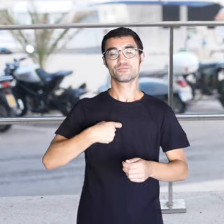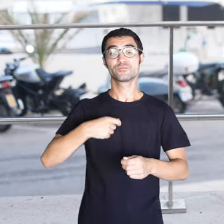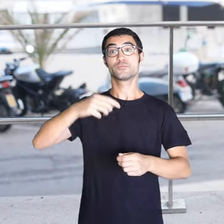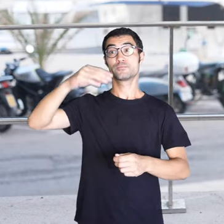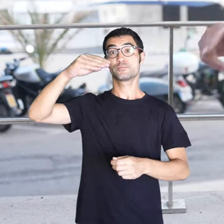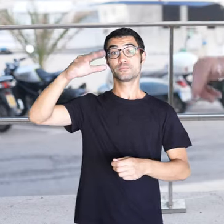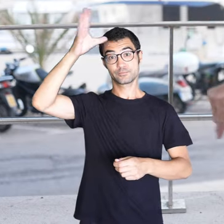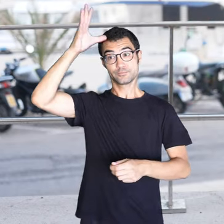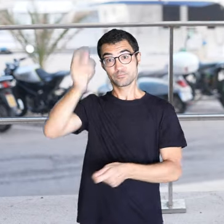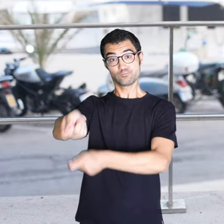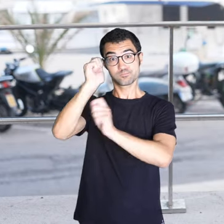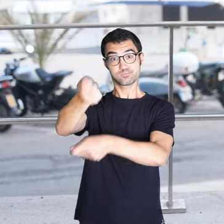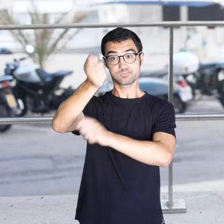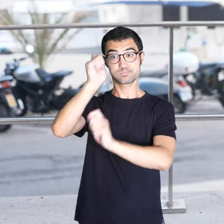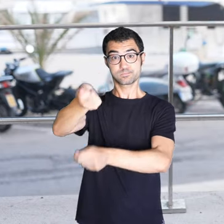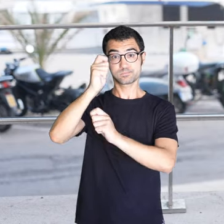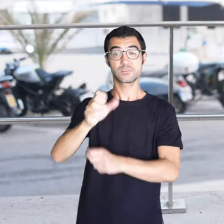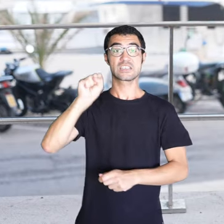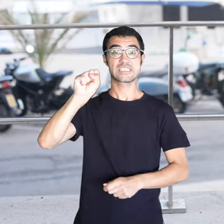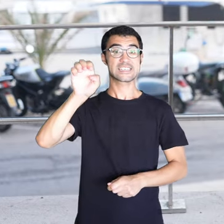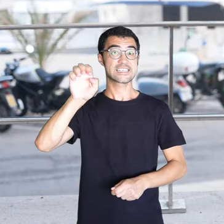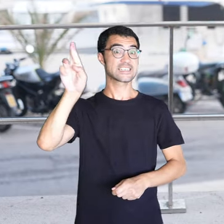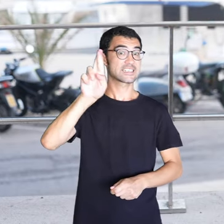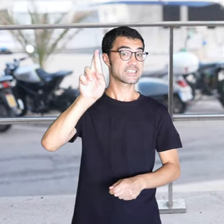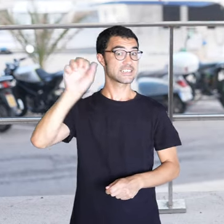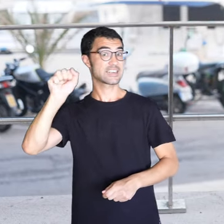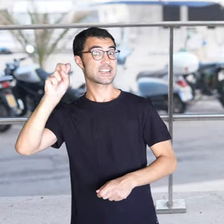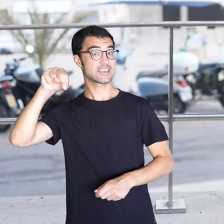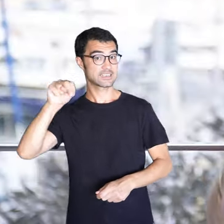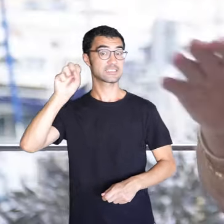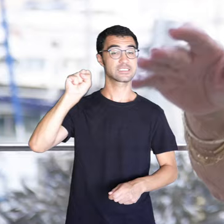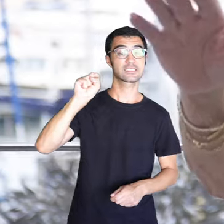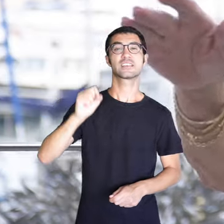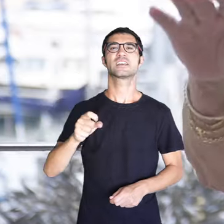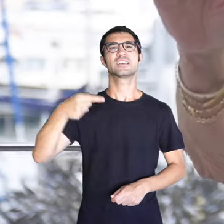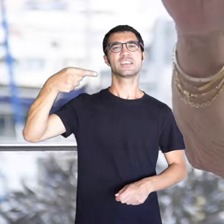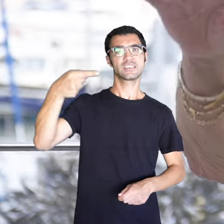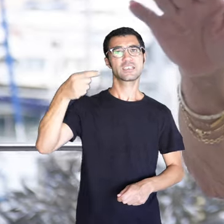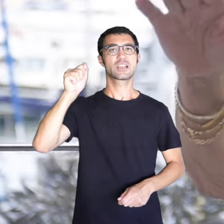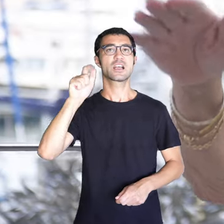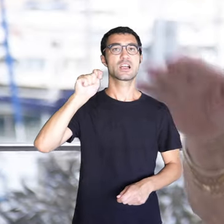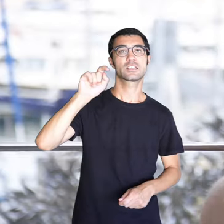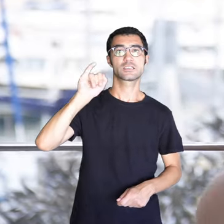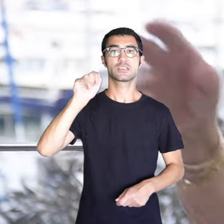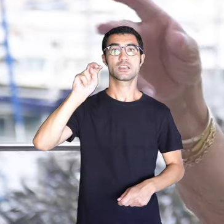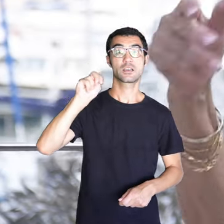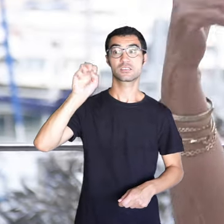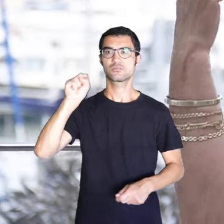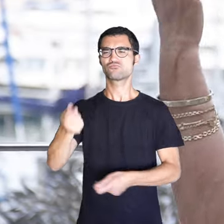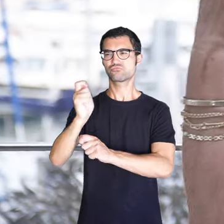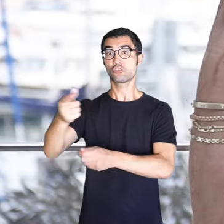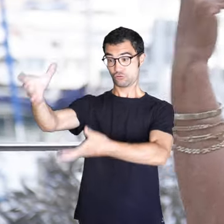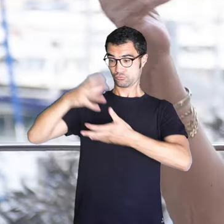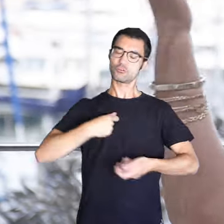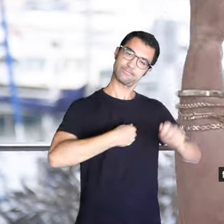pare, pues agafava un cassó de serrans, un parell de gatins. Cap de dos o tres mesos jo ja